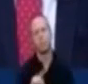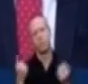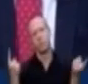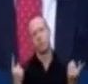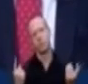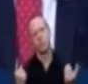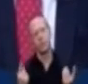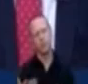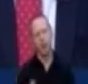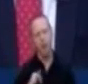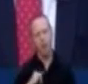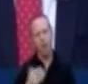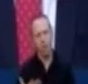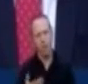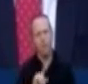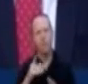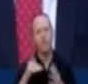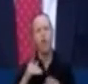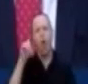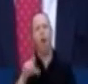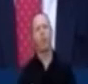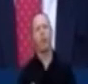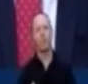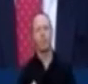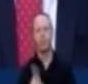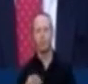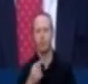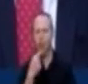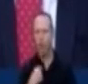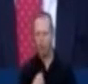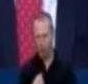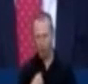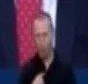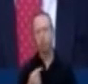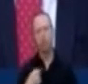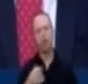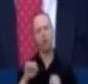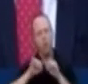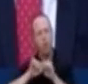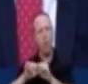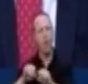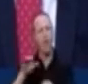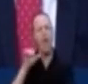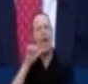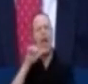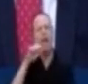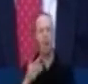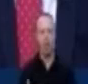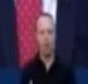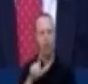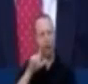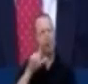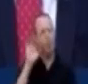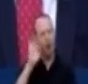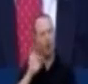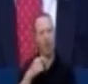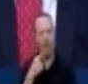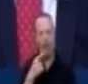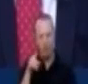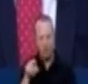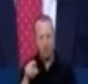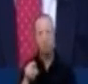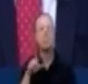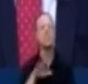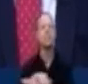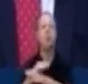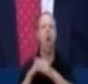לגופו של עניין ולא לגופה של אדם. אי אפשר לומר עליי שאני אחד מאוהדי הגדולים של אילנה דיין, אבל בכל זאת, לעמוד ולכנות אותה שמאלנית